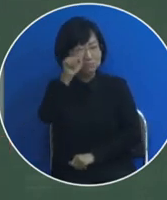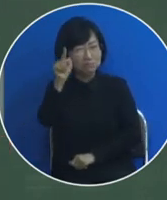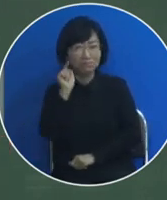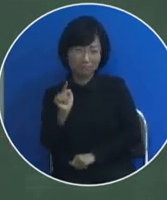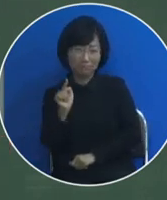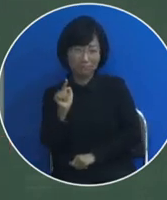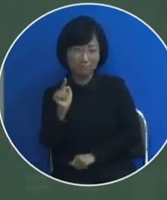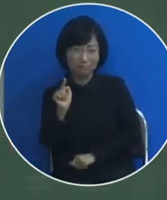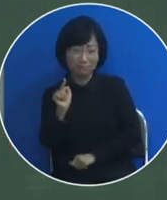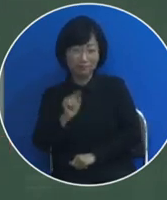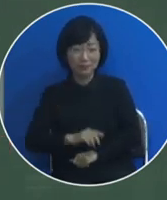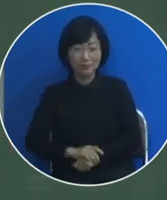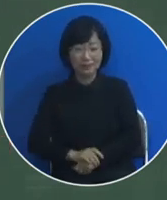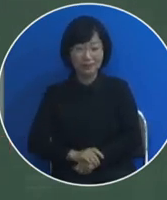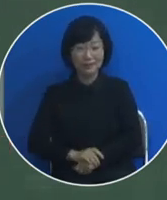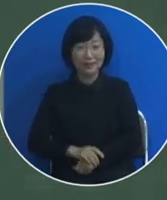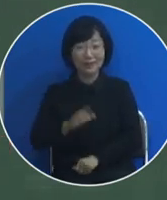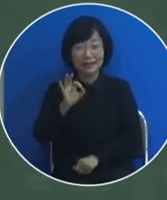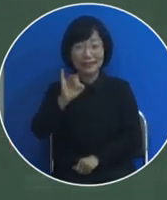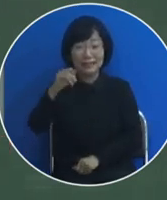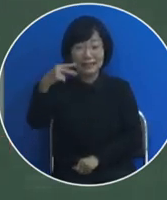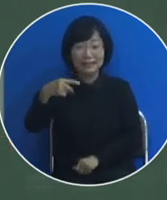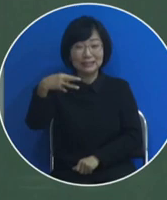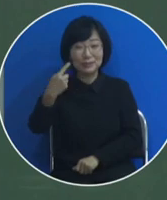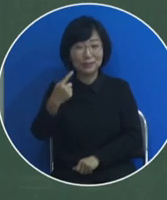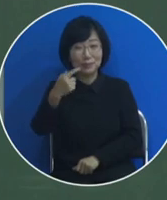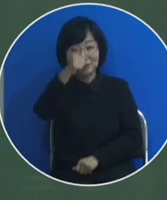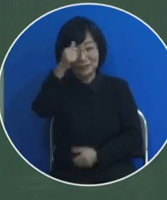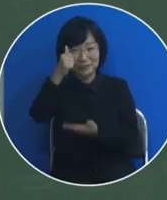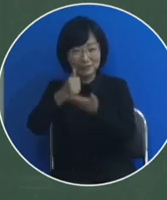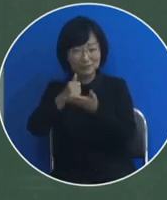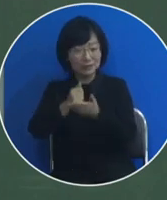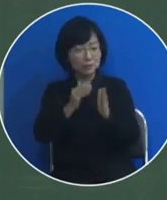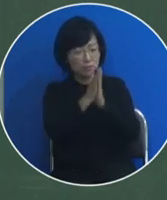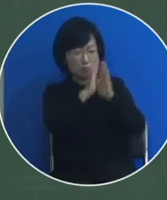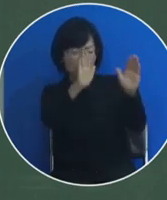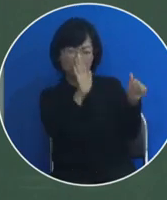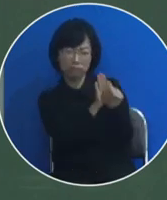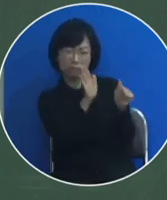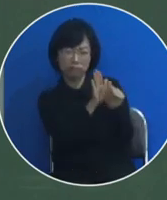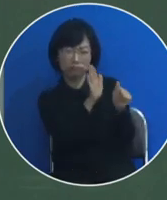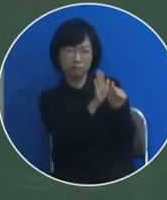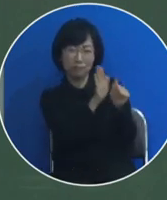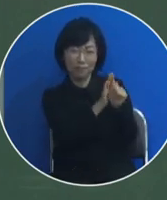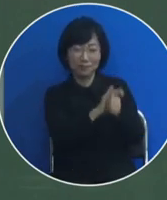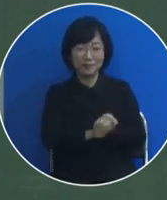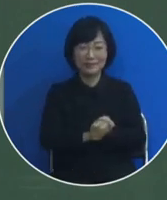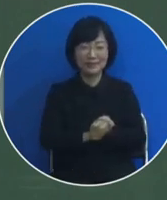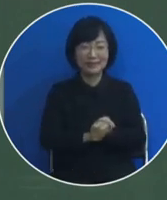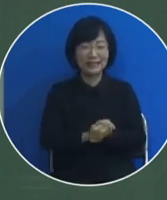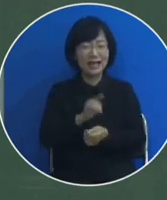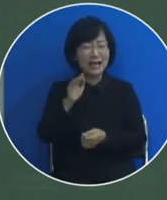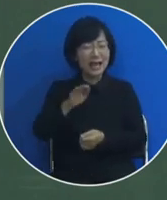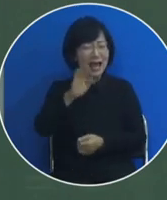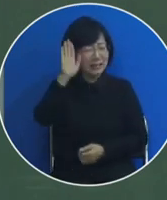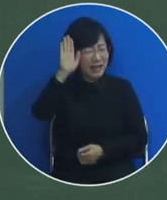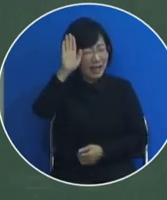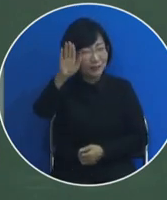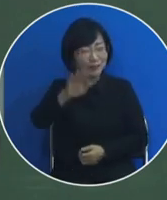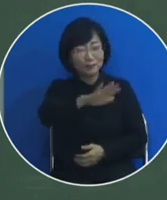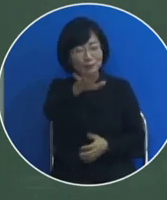수가 없어요. But we can never tell whether he knowingly helped him or just unwittingly helped him. 그건 나중에 우리가 천국 가서 이드로 직접 물어보면 되는